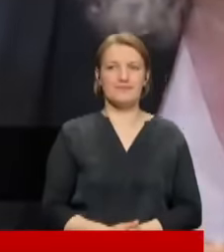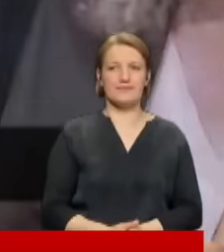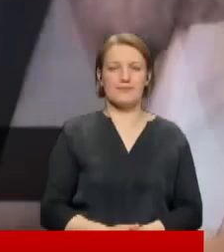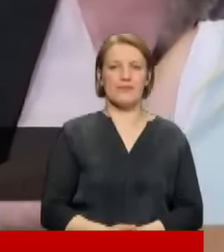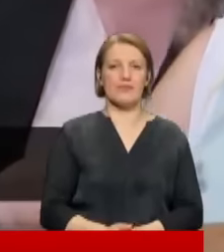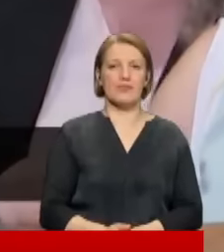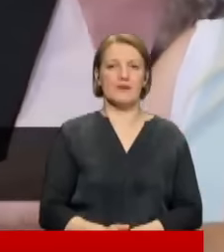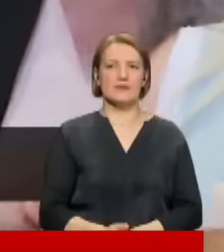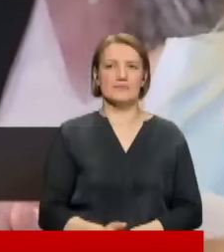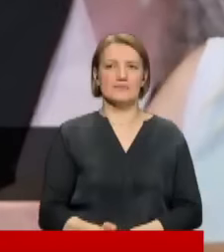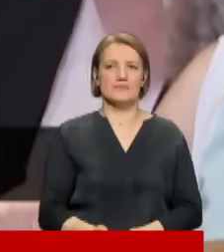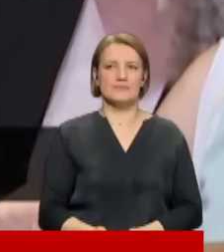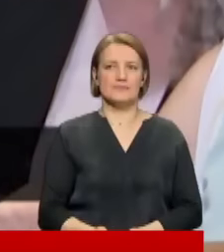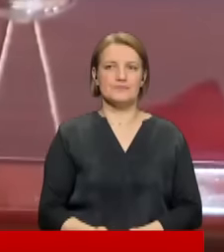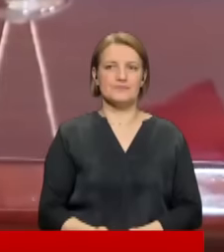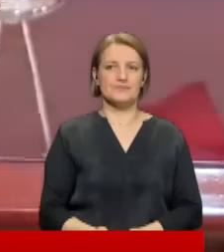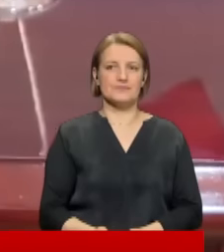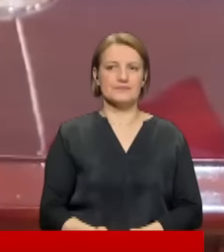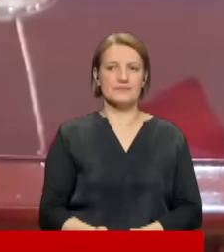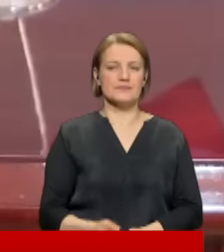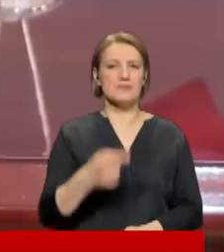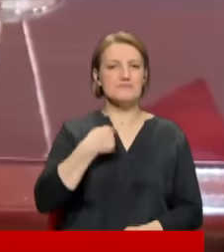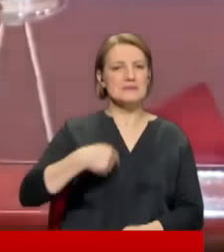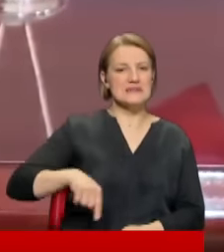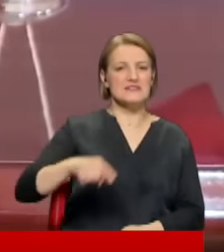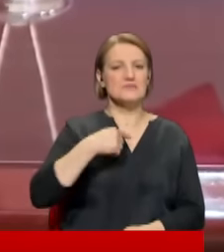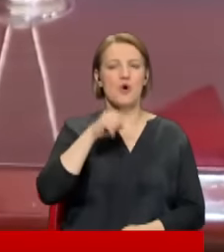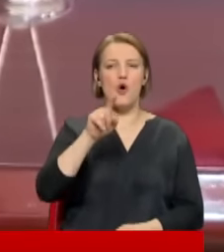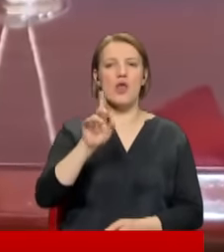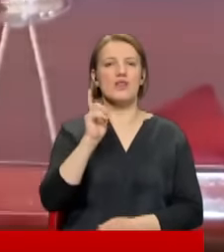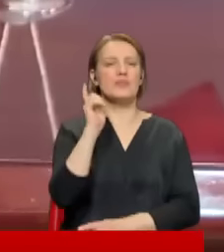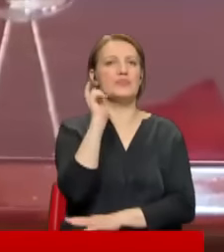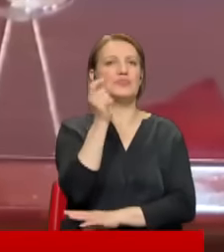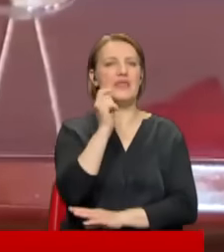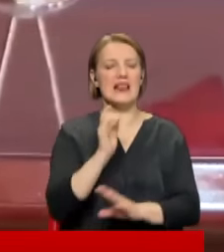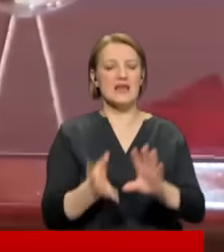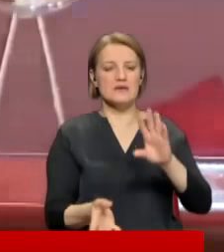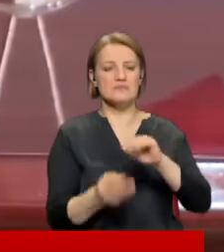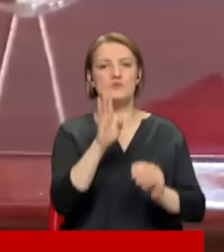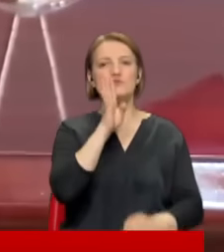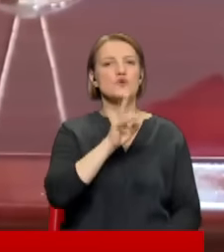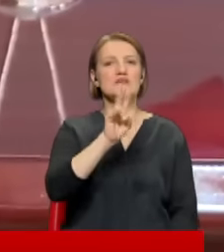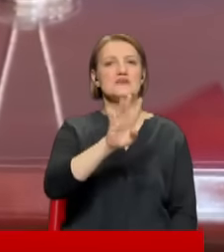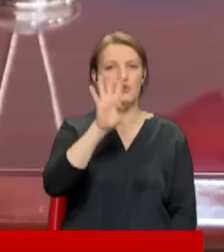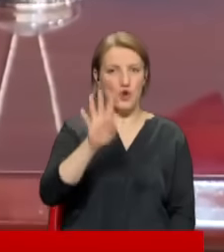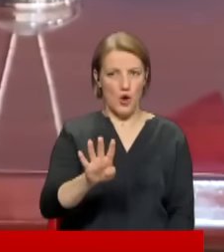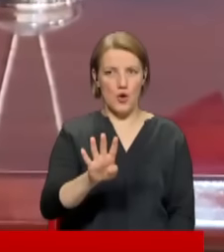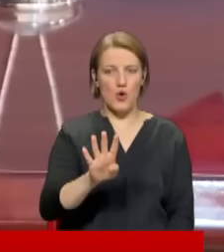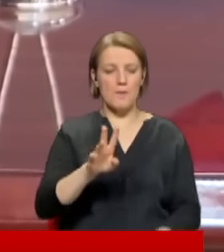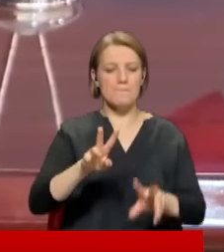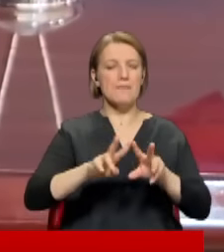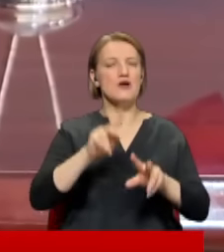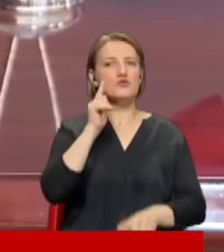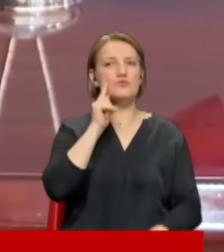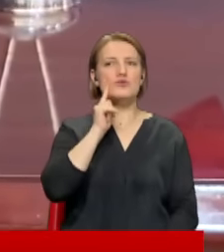mısınız atarken? Hayırlı olsun arkadaşlar. Bizim oradaki toplam delege sayımız 424 olmasına rağmen Mansur